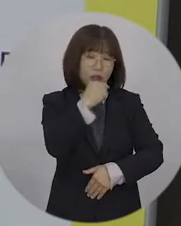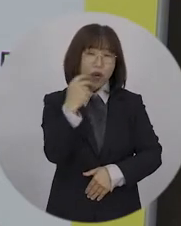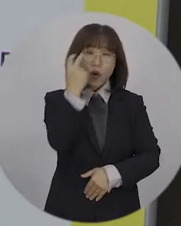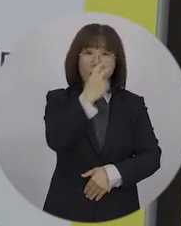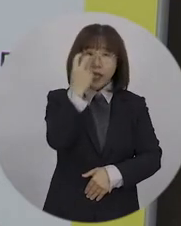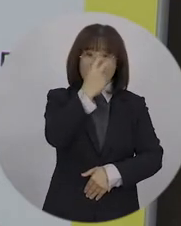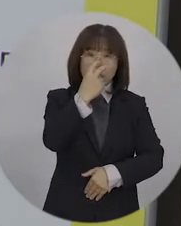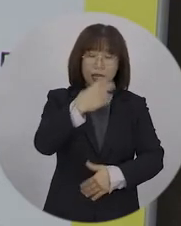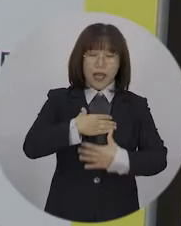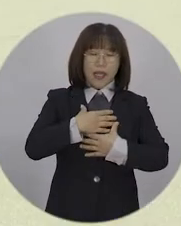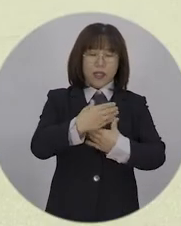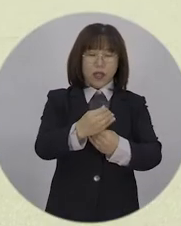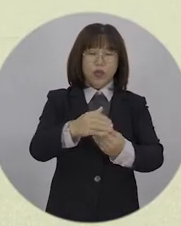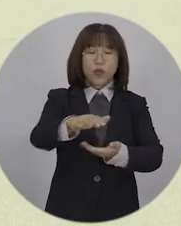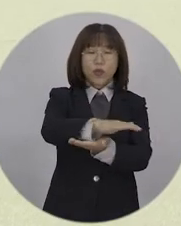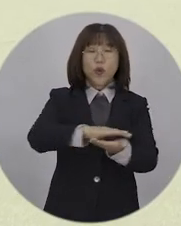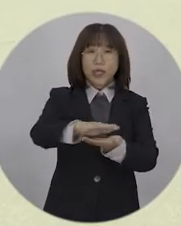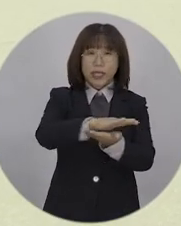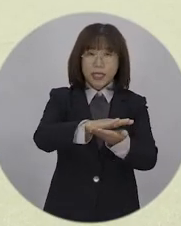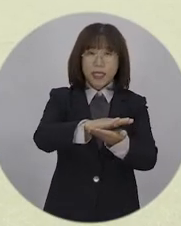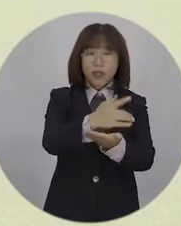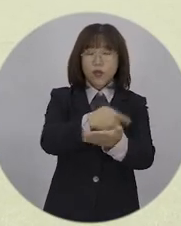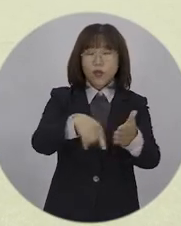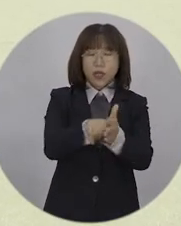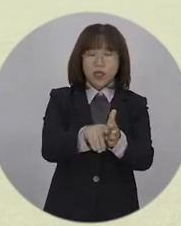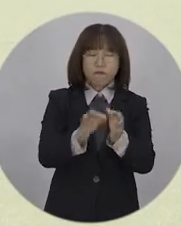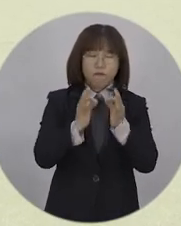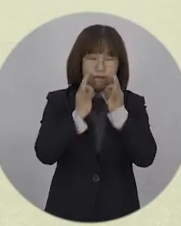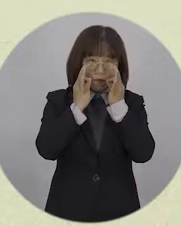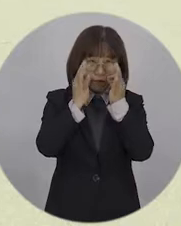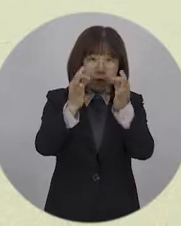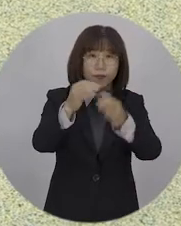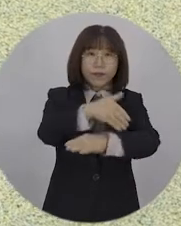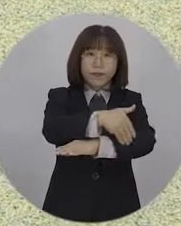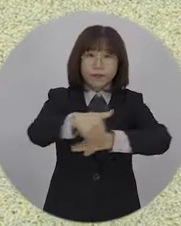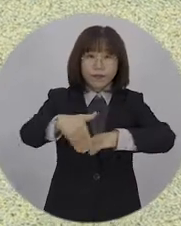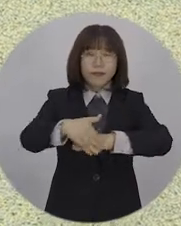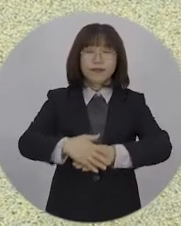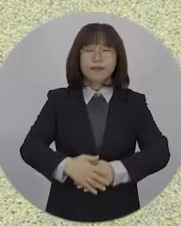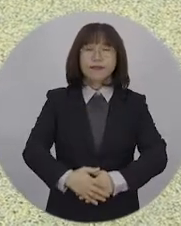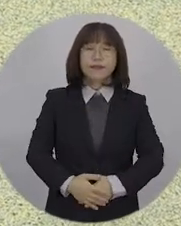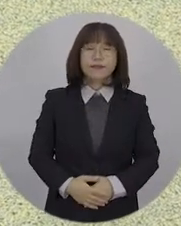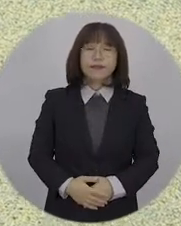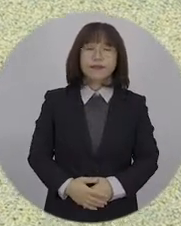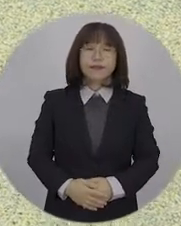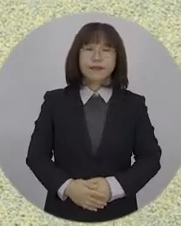점검과 관리를 통해 안전한 놀이 환경 조성에 최선을 다한다는 방침입니다.